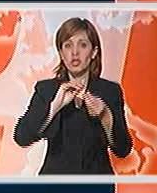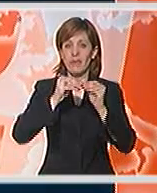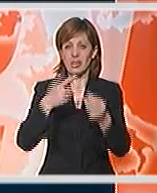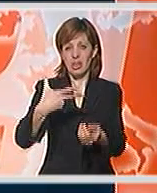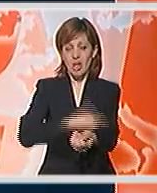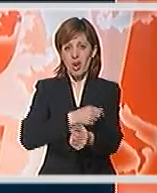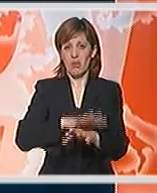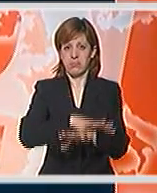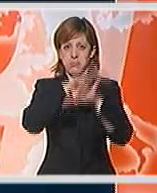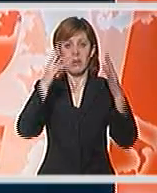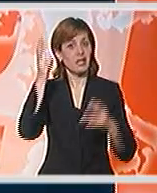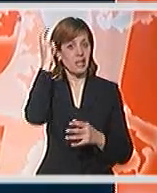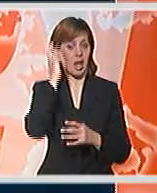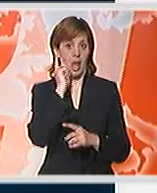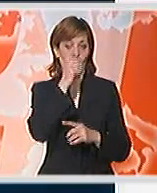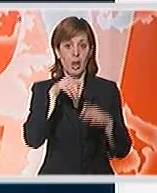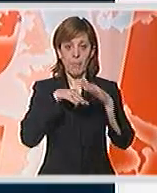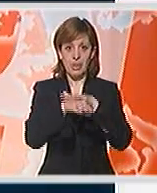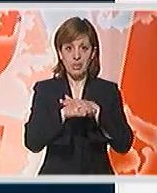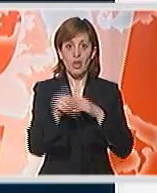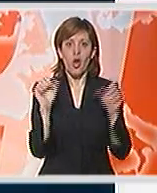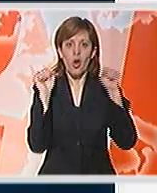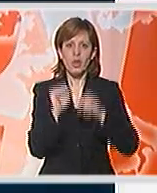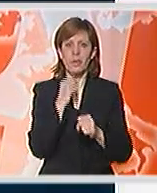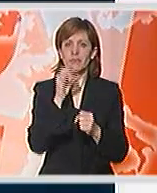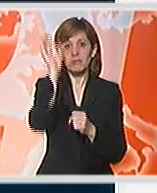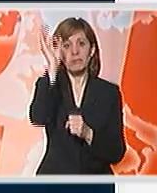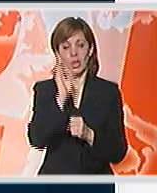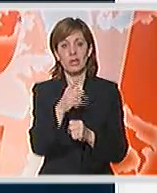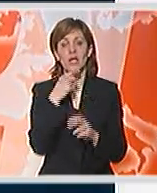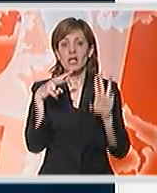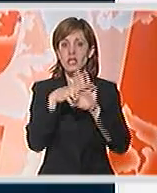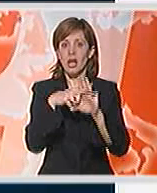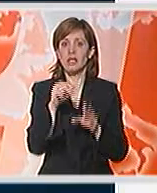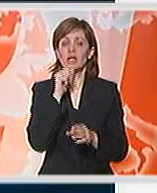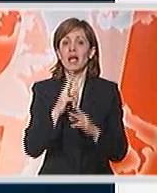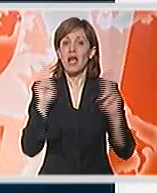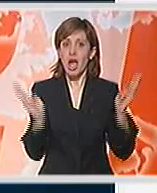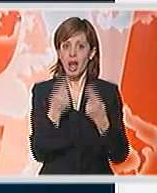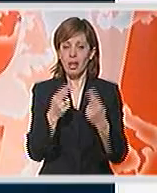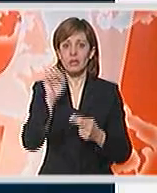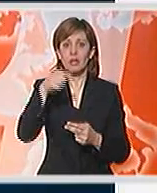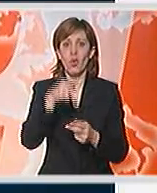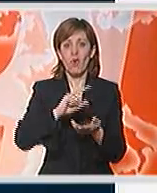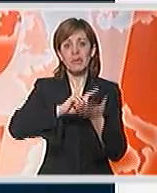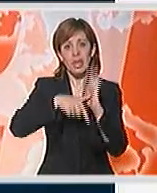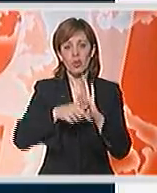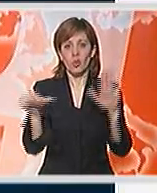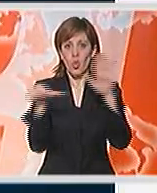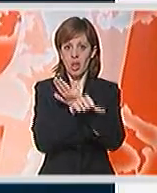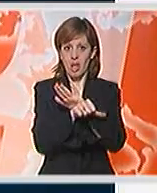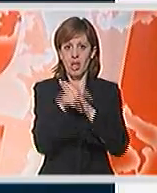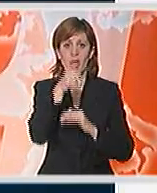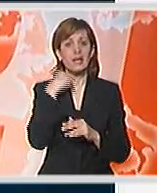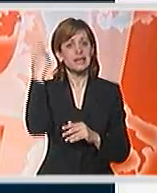kokaina, nalazi u Crnoj Gori. Prema vrlo ozbiljnim procenama, za Šarića je i najlakše da se u ovom trenutku krije na